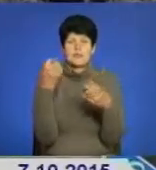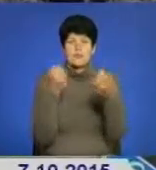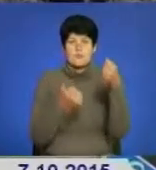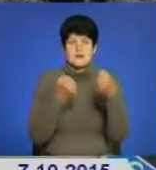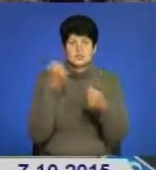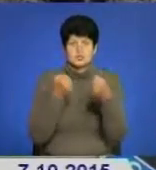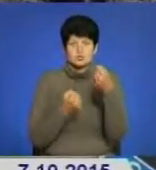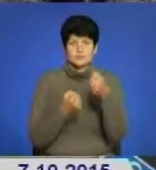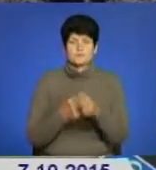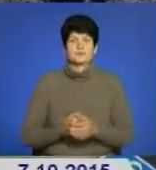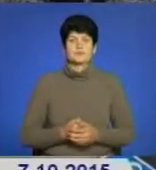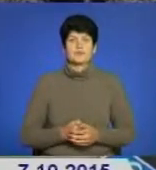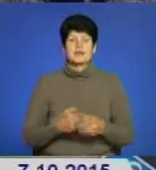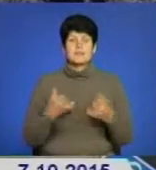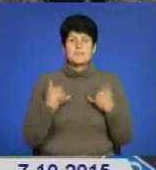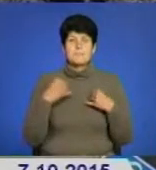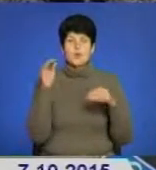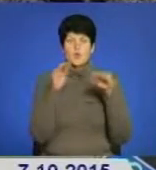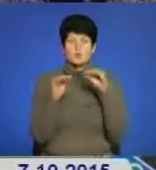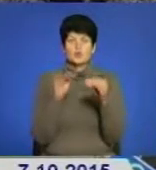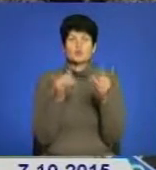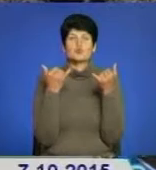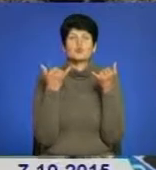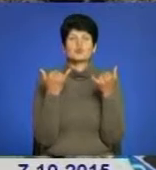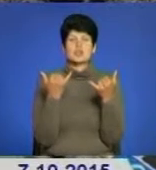Зараз ми комплектуємо сучасними